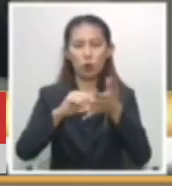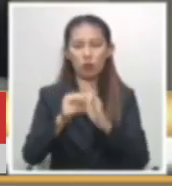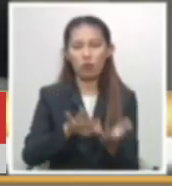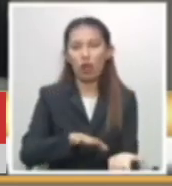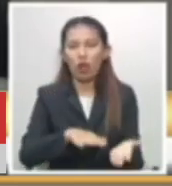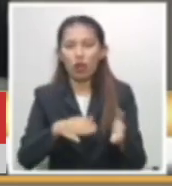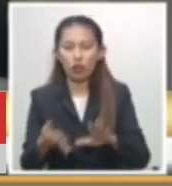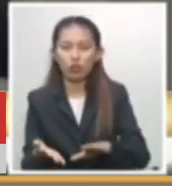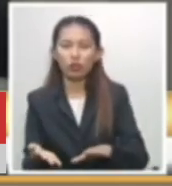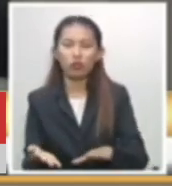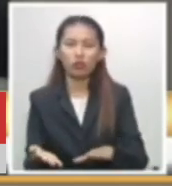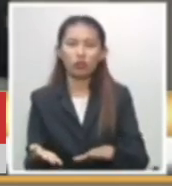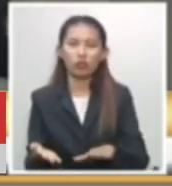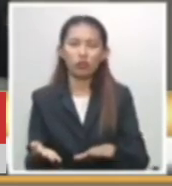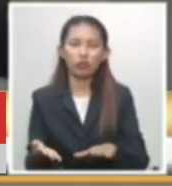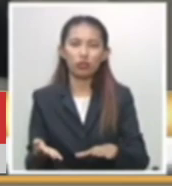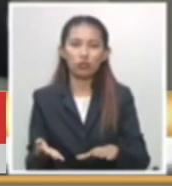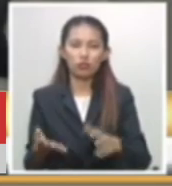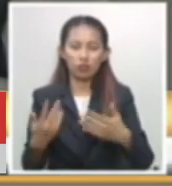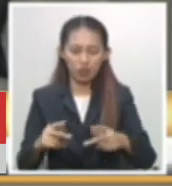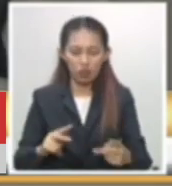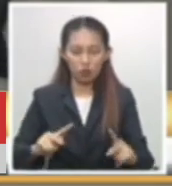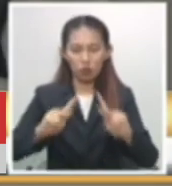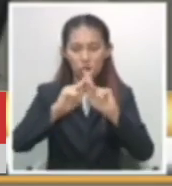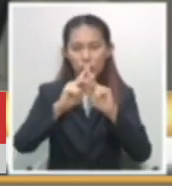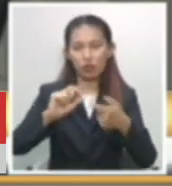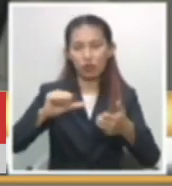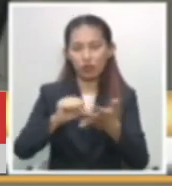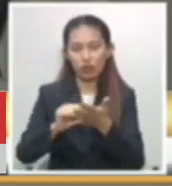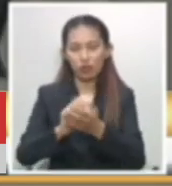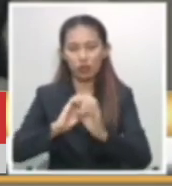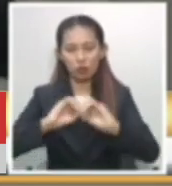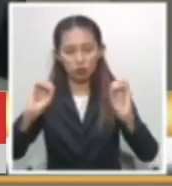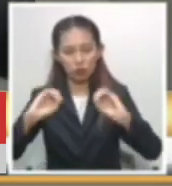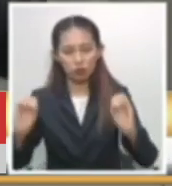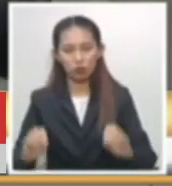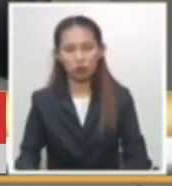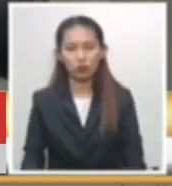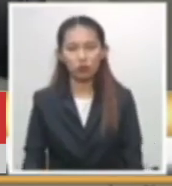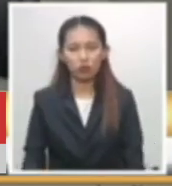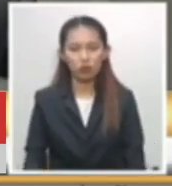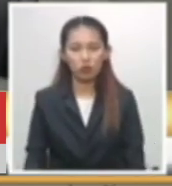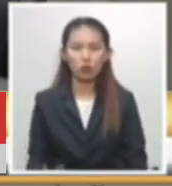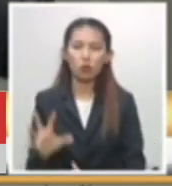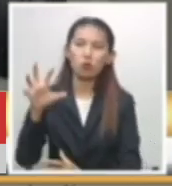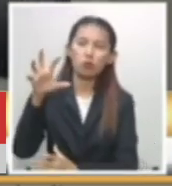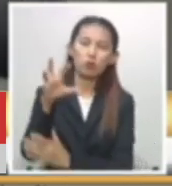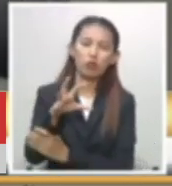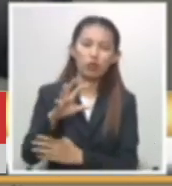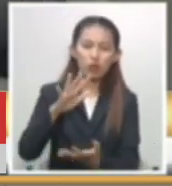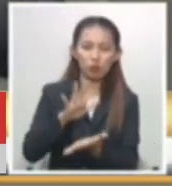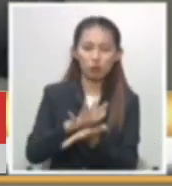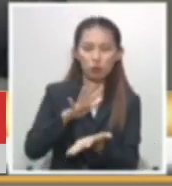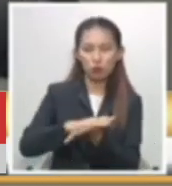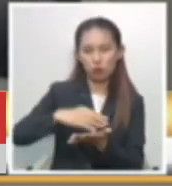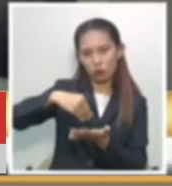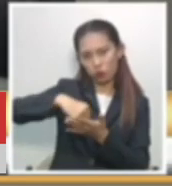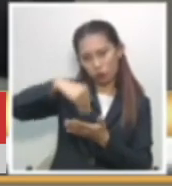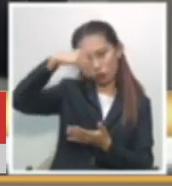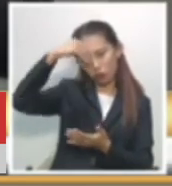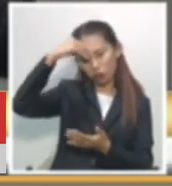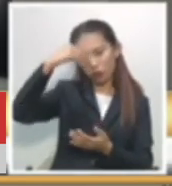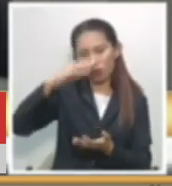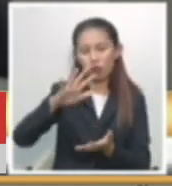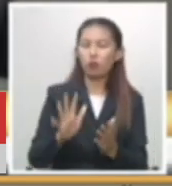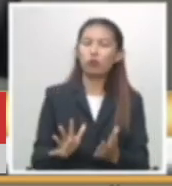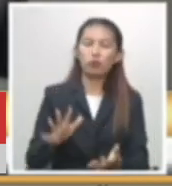กฎหมายเวลานี้ศึกษาธิการจังหวัดที่ท่านตั้งบังคับบัญชาผู้อำนวยการโรงเรียนไม่ได้เพราะกฎหมายมัน